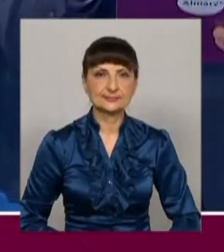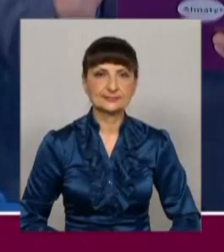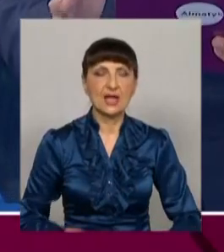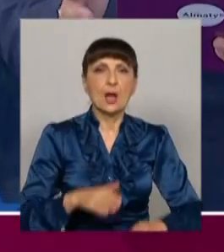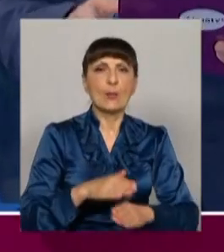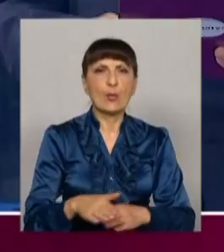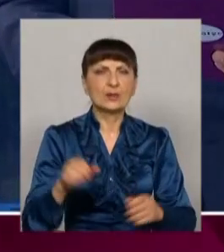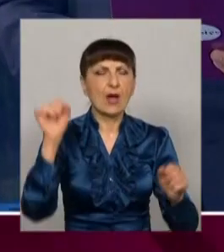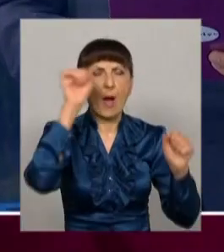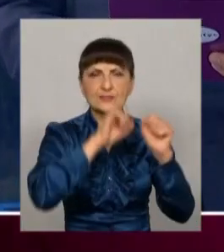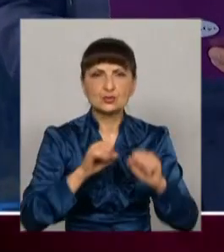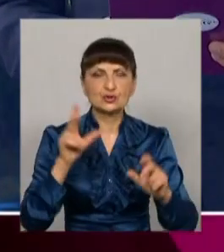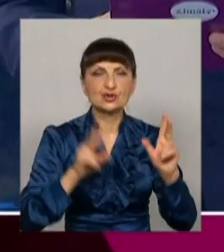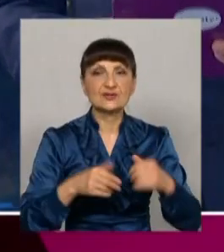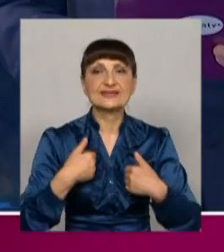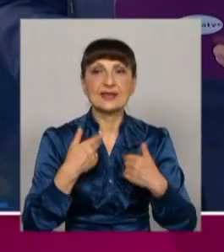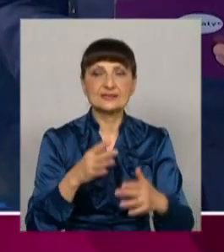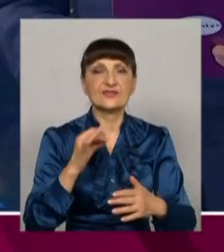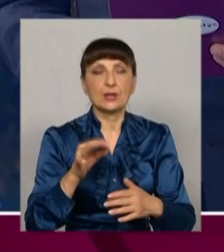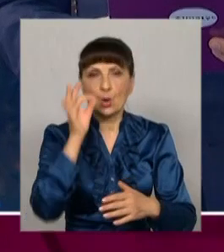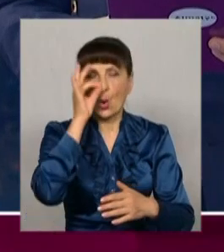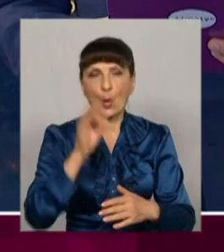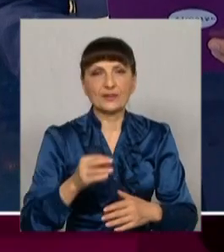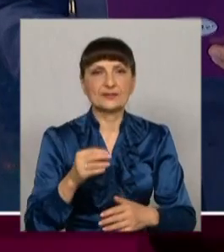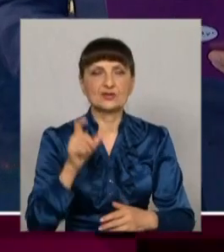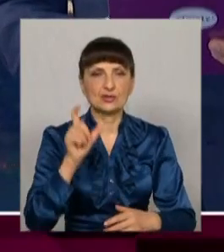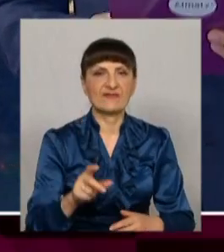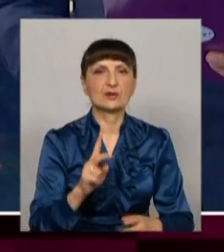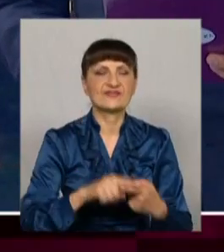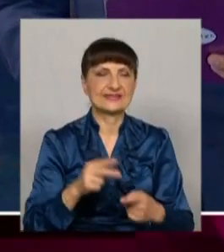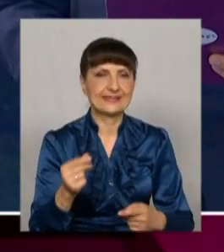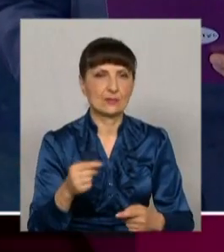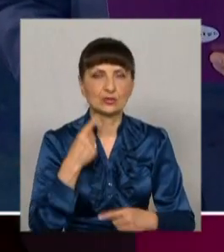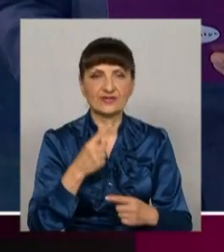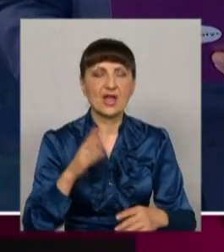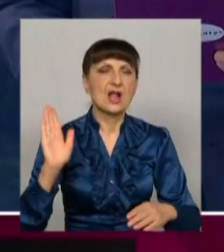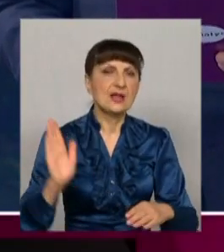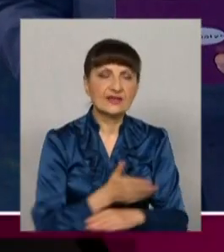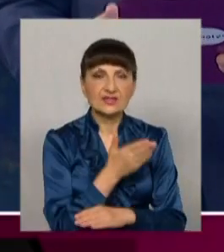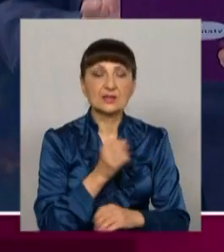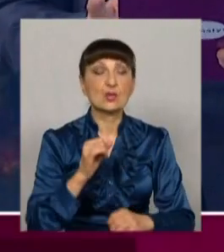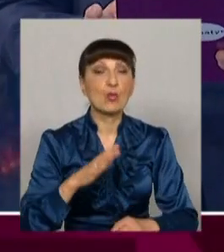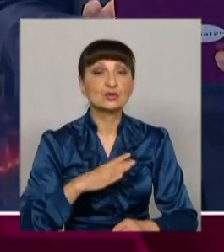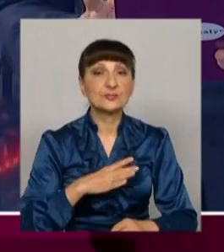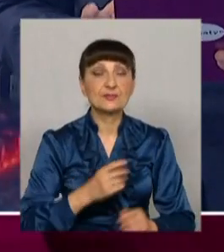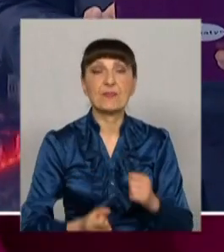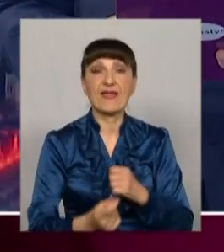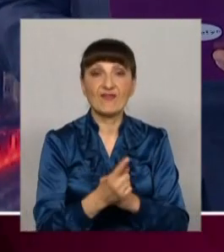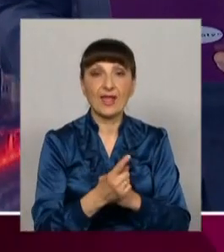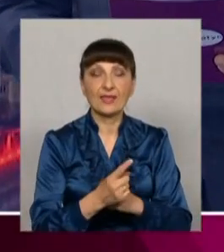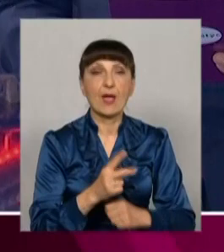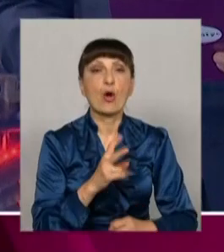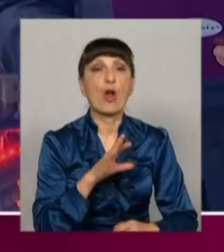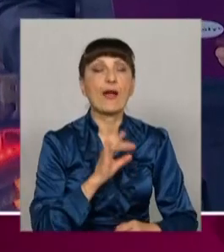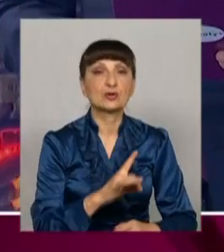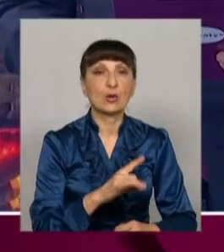Полным абсурдом считает инициативу и опытный финансист Андрей Чеботарев. По его мнению, ликвидация может привести к появлению коллекторов, а